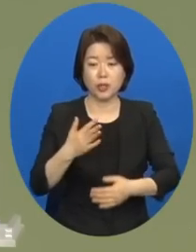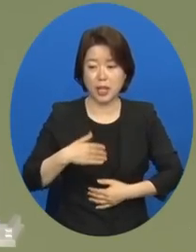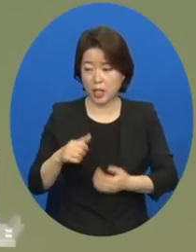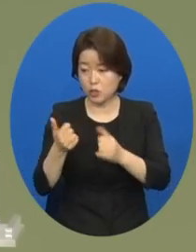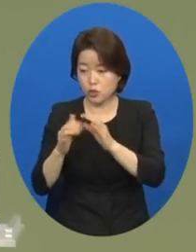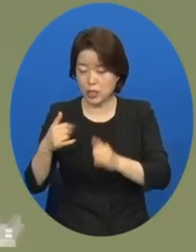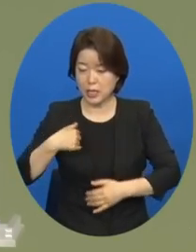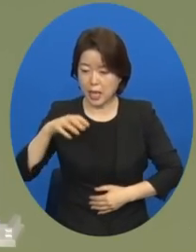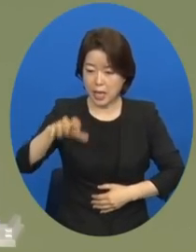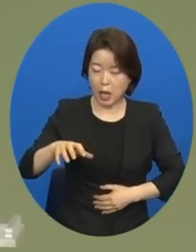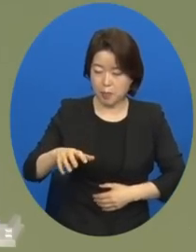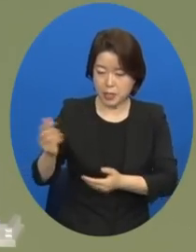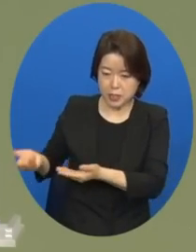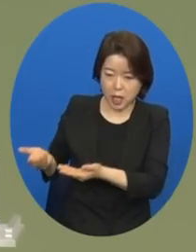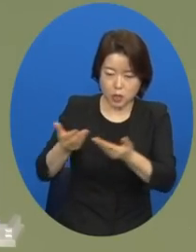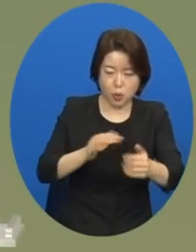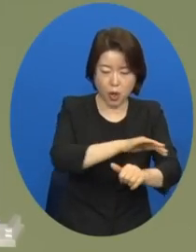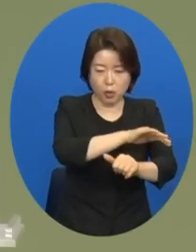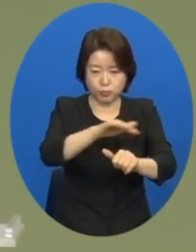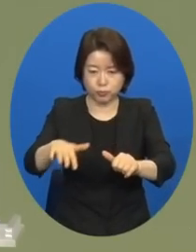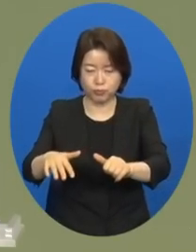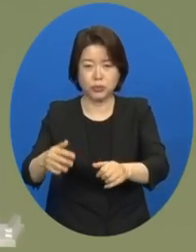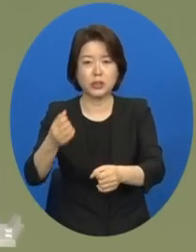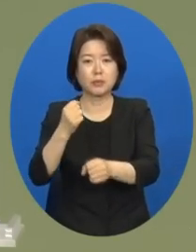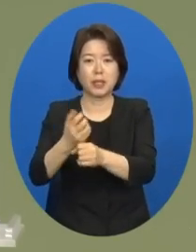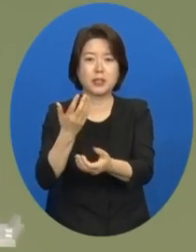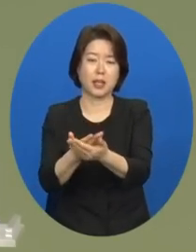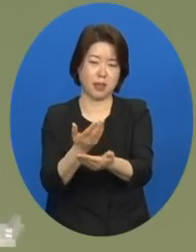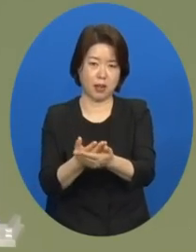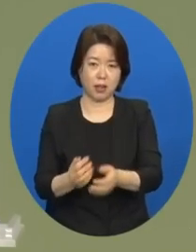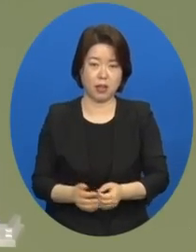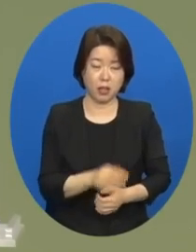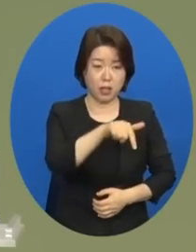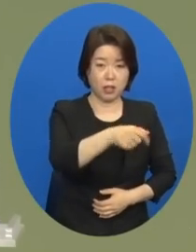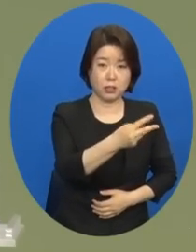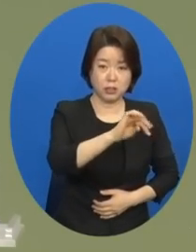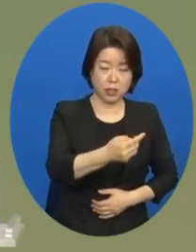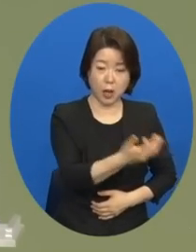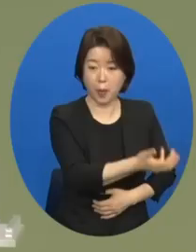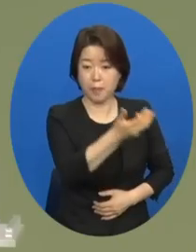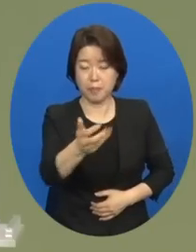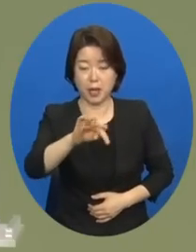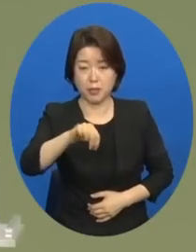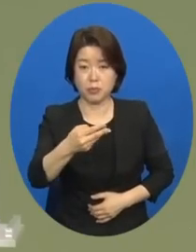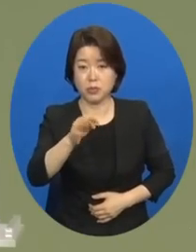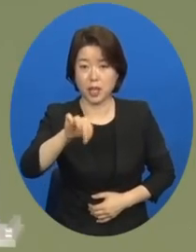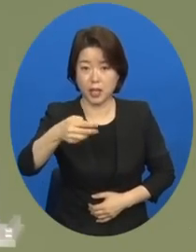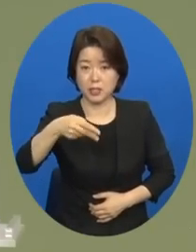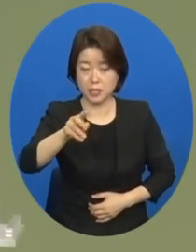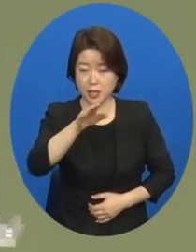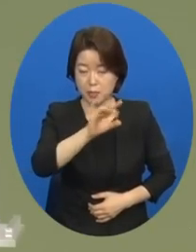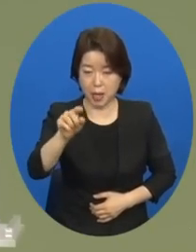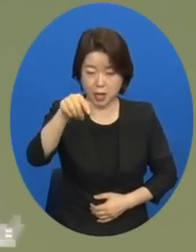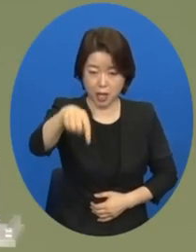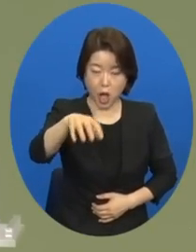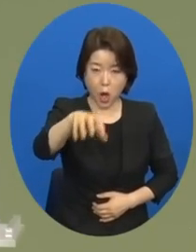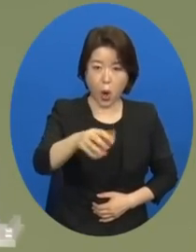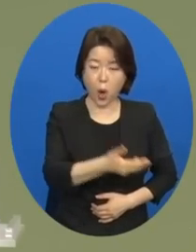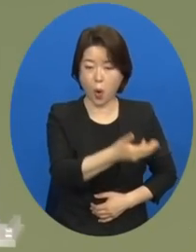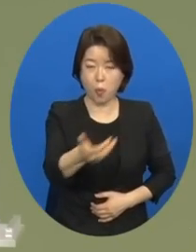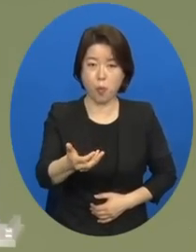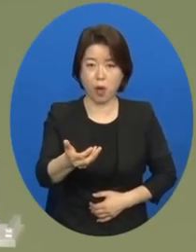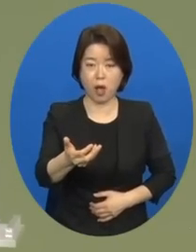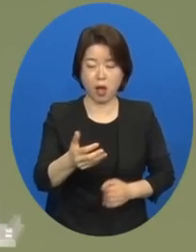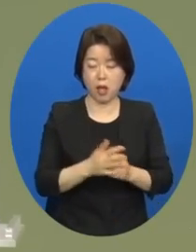내 앞에서 내었다가 장사하게 하시오 그랄을 거쳐 교회를 세바로 이주했었던 아브라함은 사라로